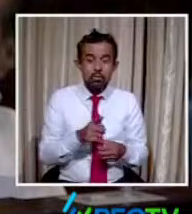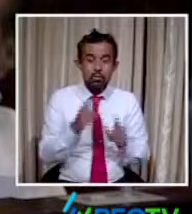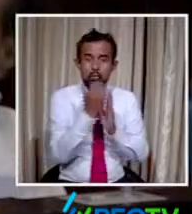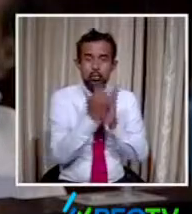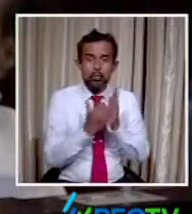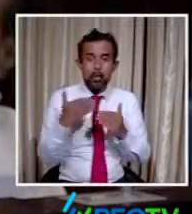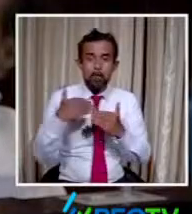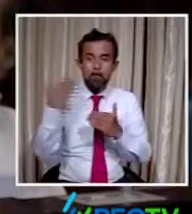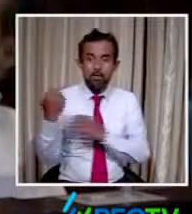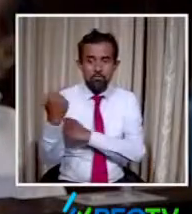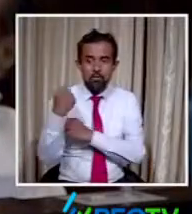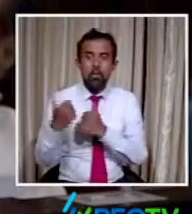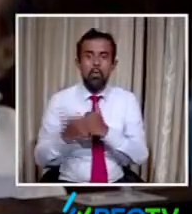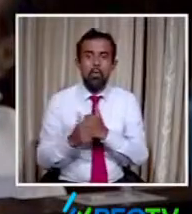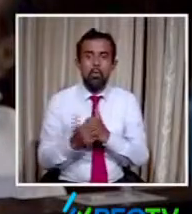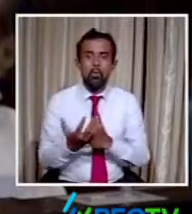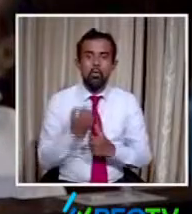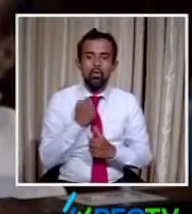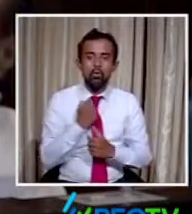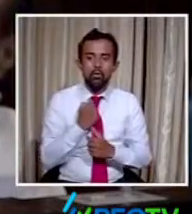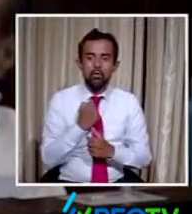විවස්ථාවෙන් පිට බලය පිටවන්න ඕන